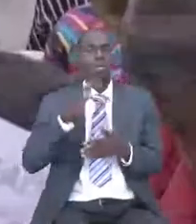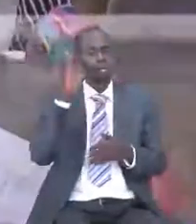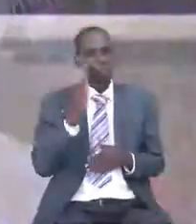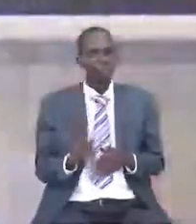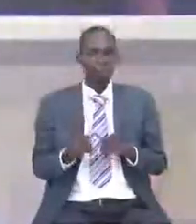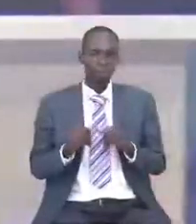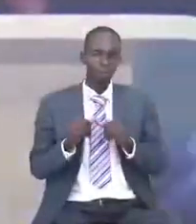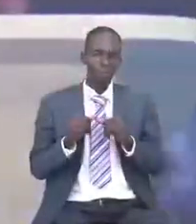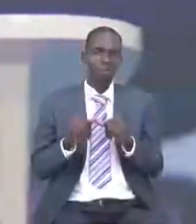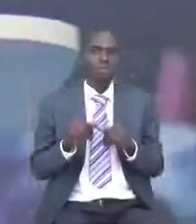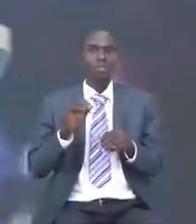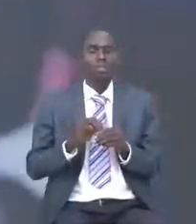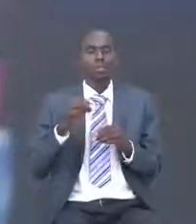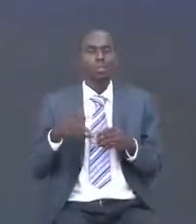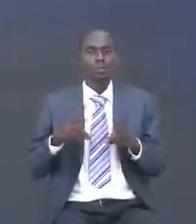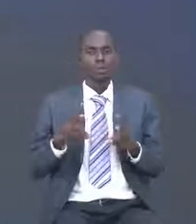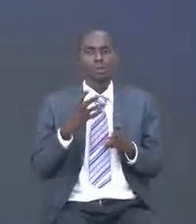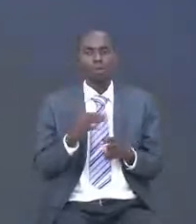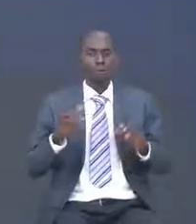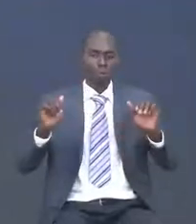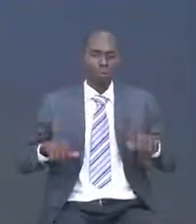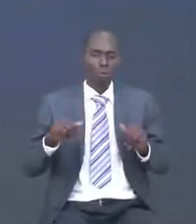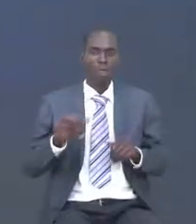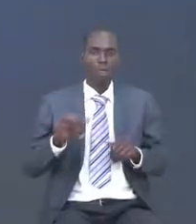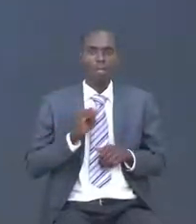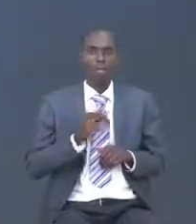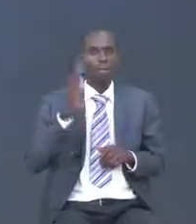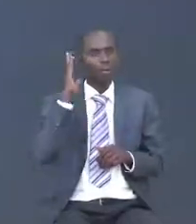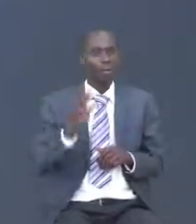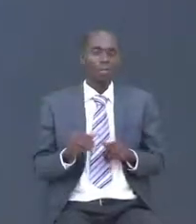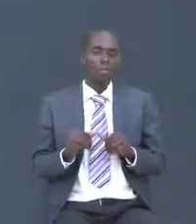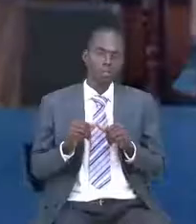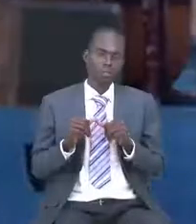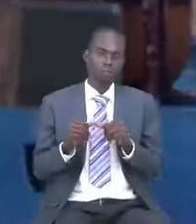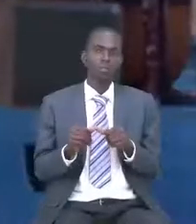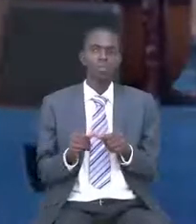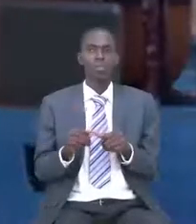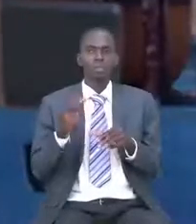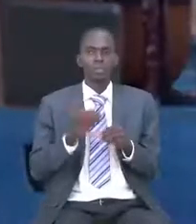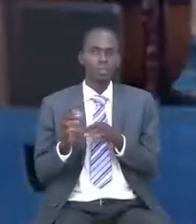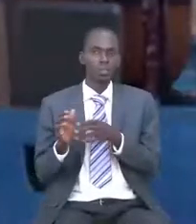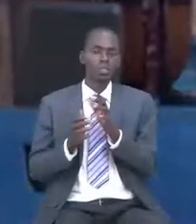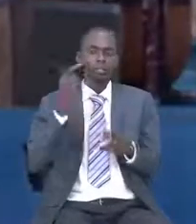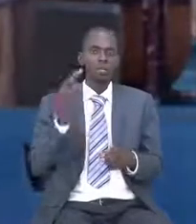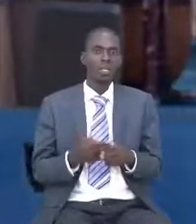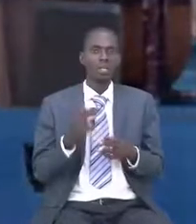Le chemin du progrès, je vais rester. Le chemin des possibilités.